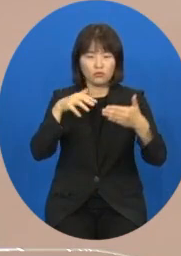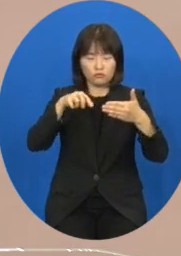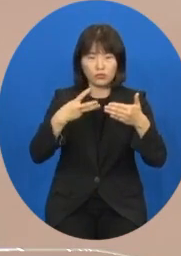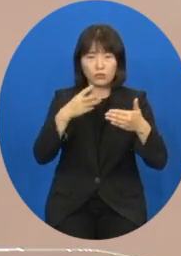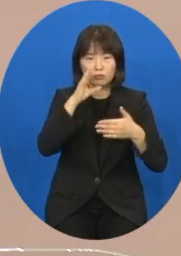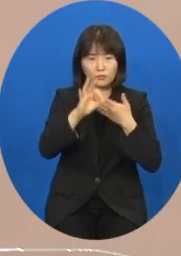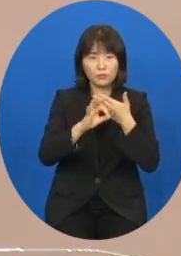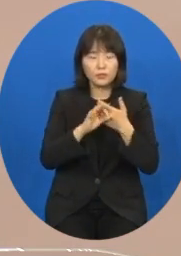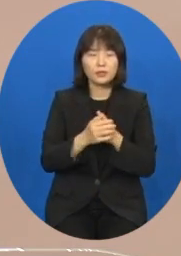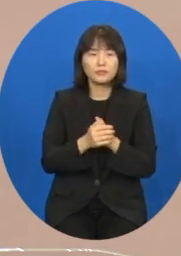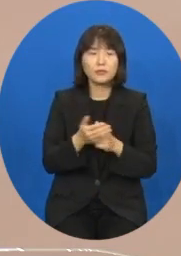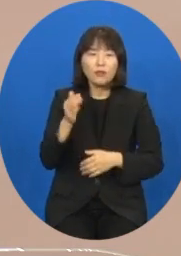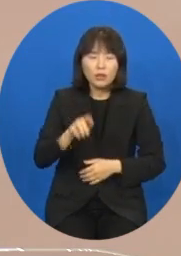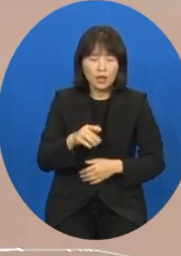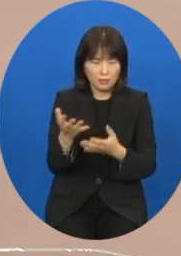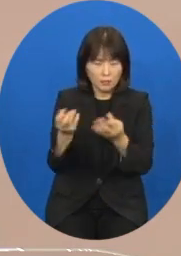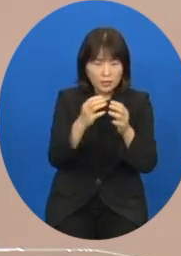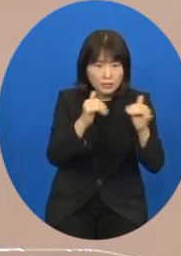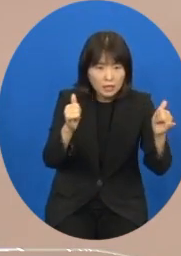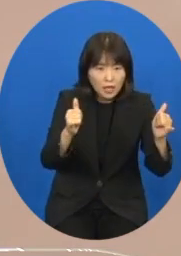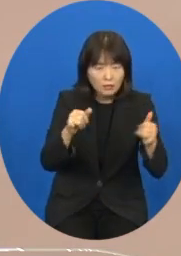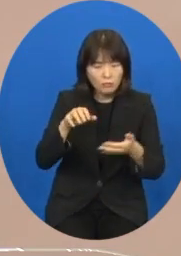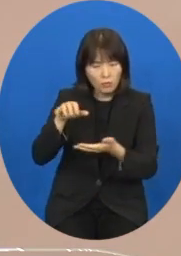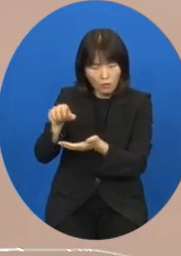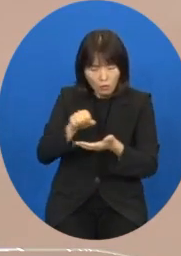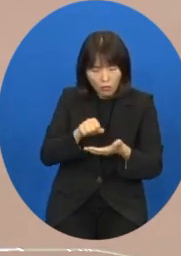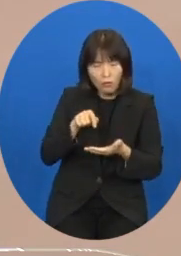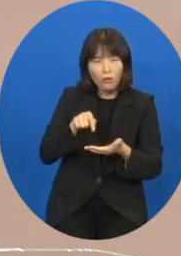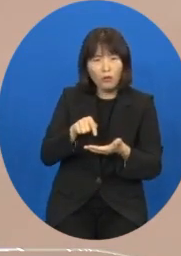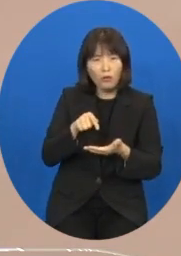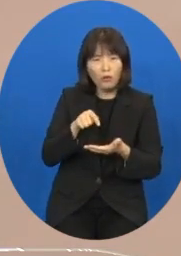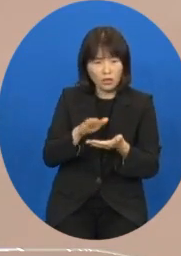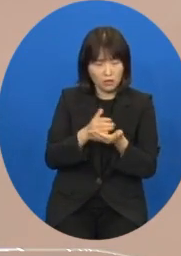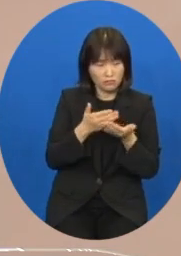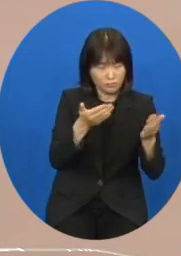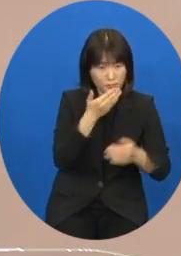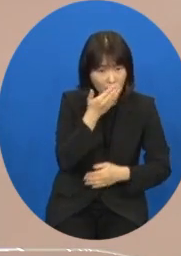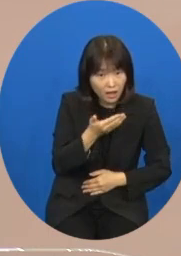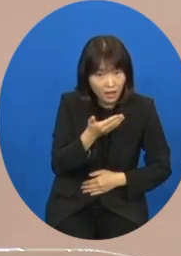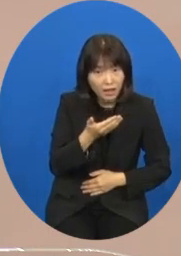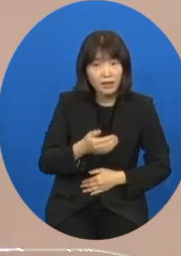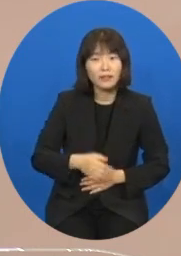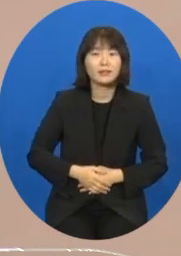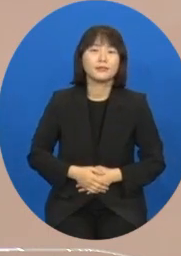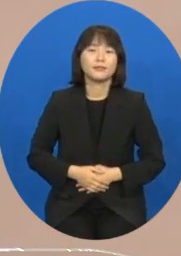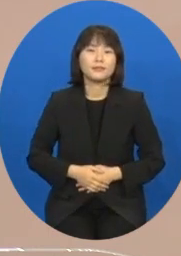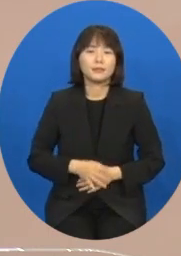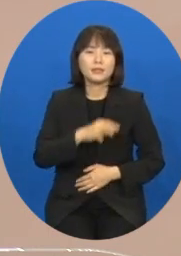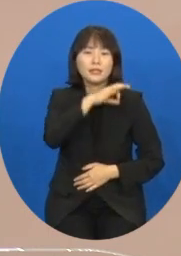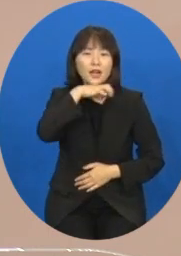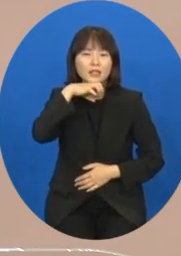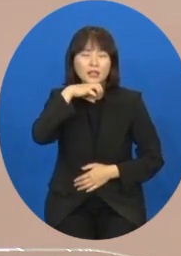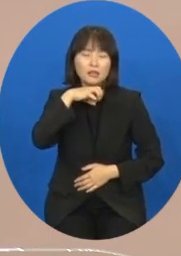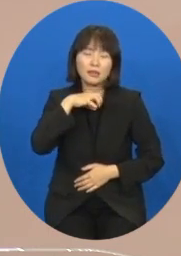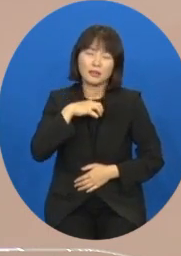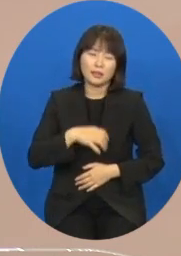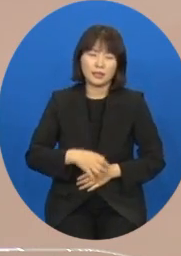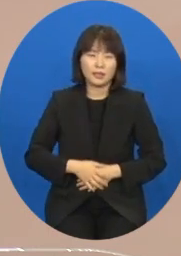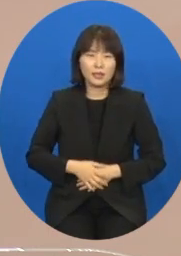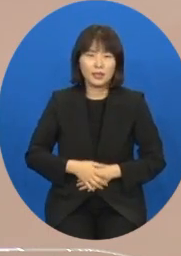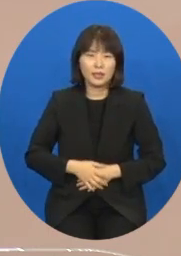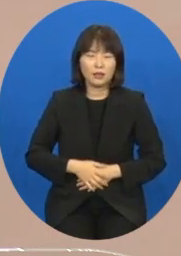이렇게 많은 사람에게 그것이 무슨 소용이 있겠습니까? 안드레도 사실 소용없는 일이라고